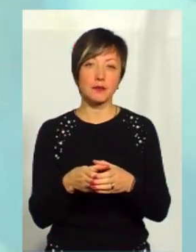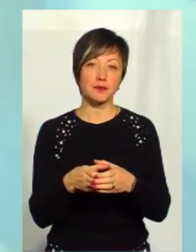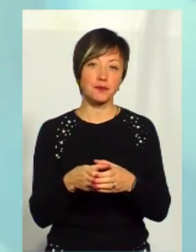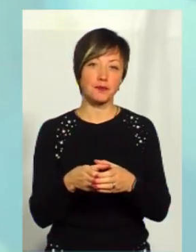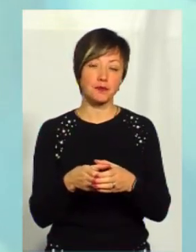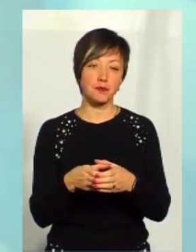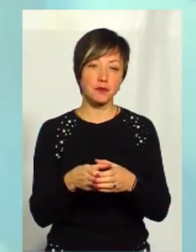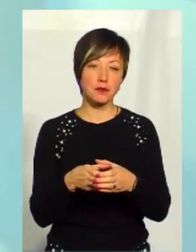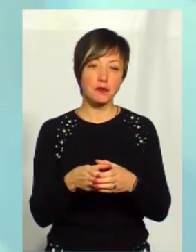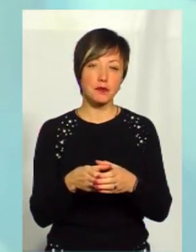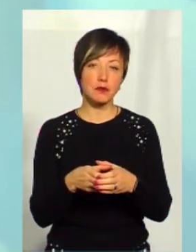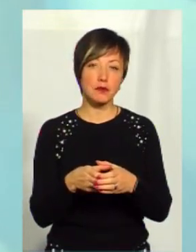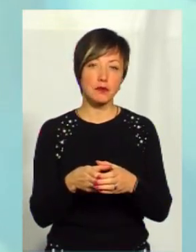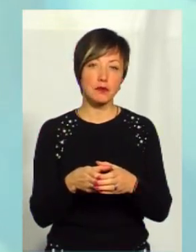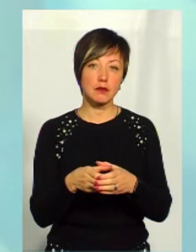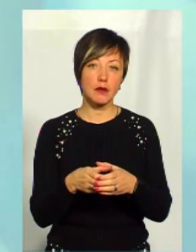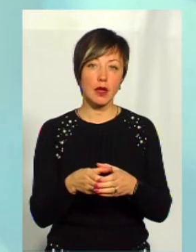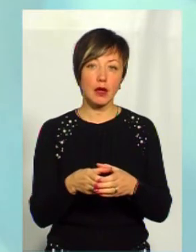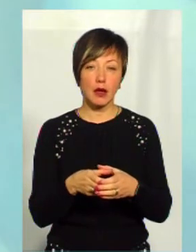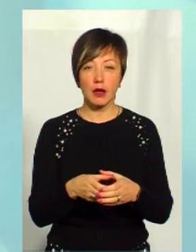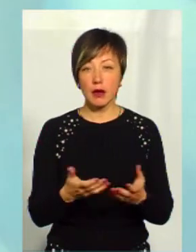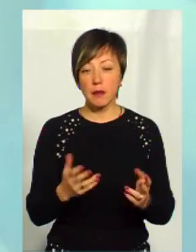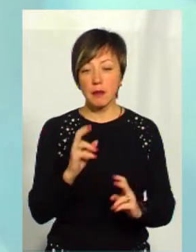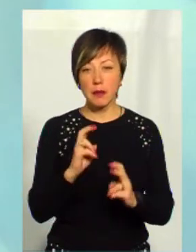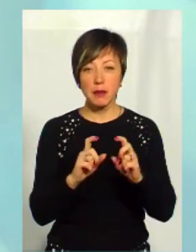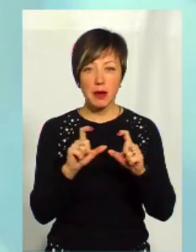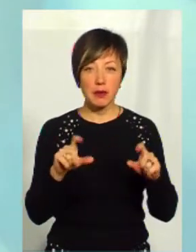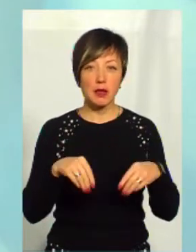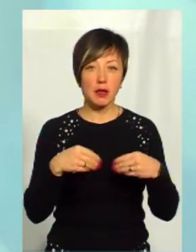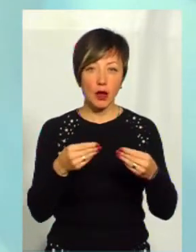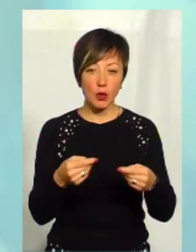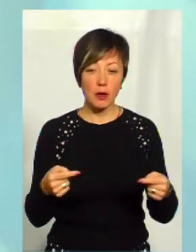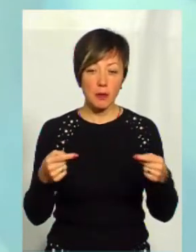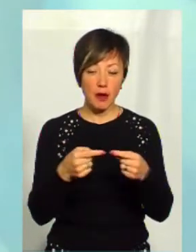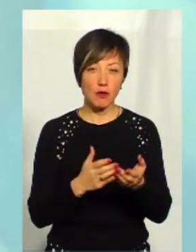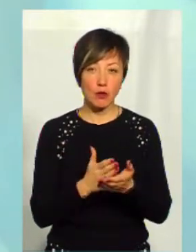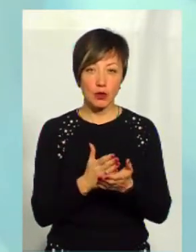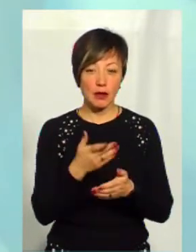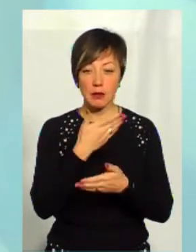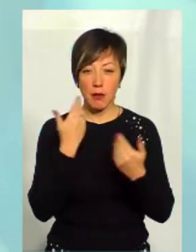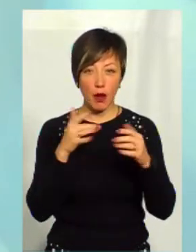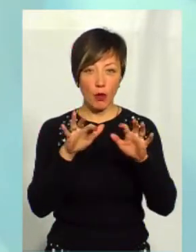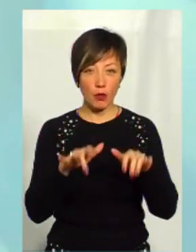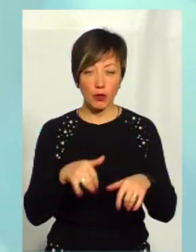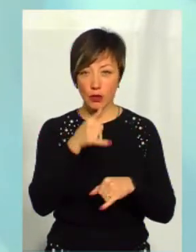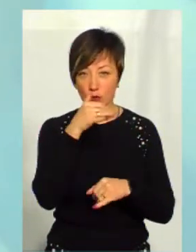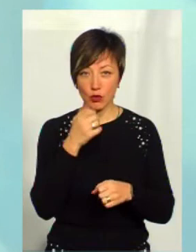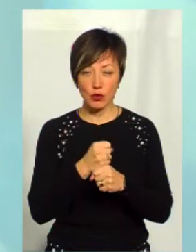житлово-комунальні підприємства, які надають певні послуги, в них відсутня комп'ютерна техніка, вони не можуть зробити